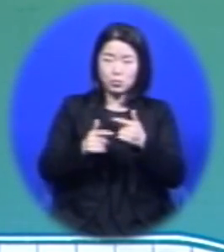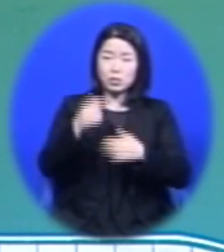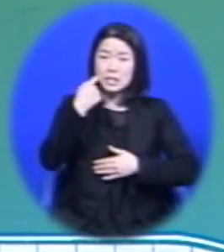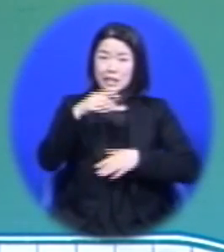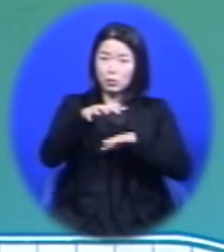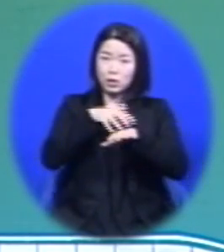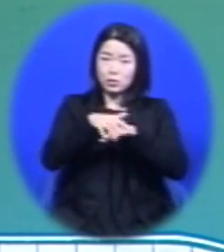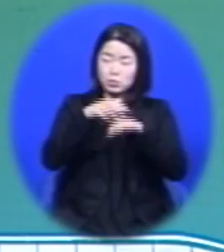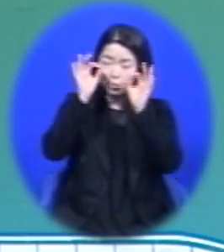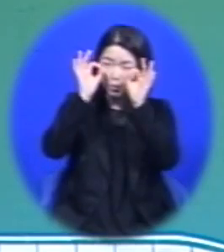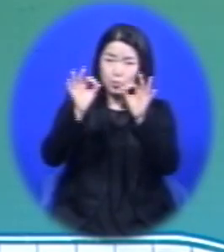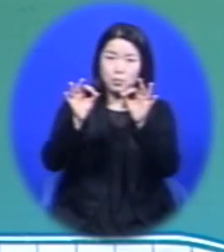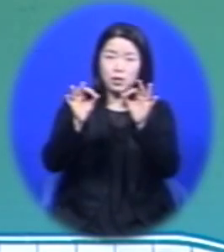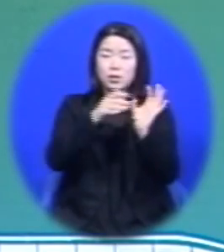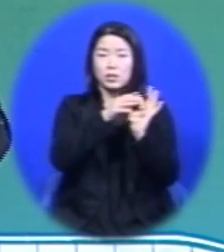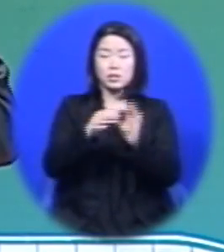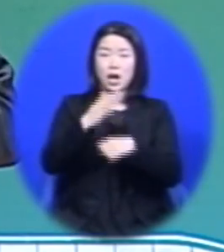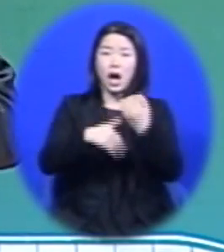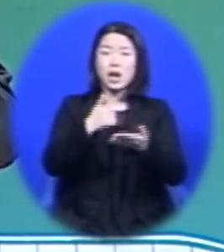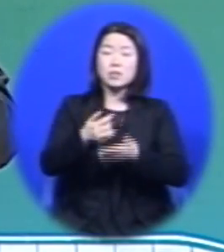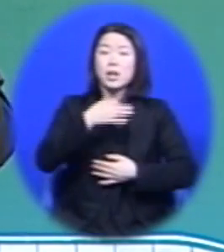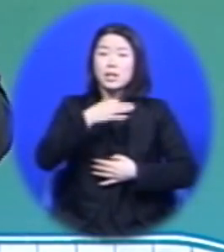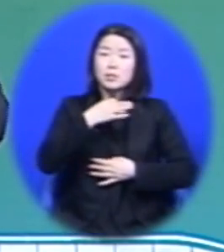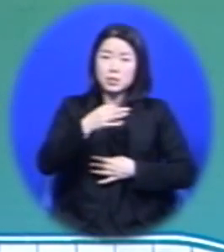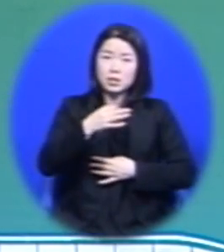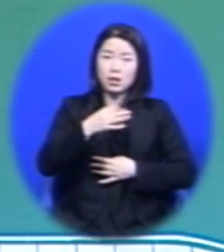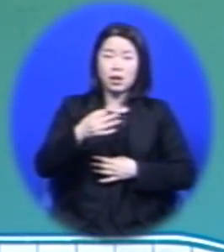노란 손수건을 보면서 하나님의 음성을,